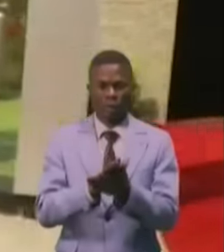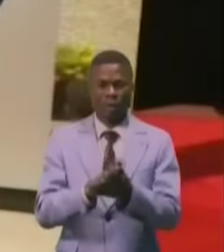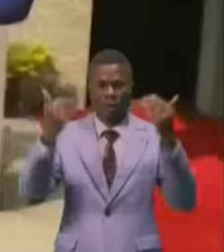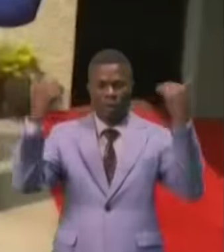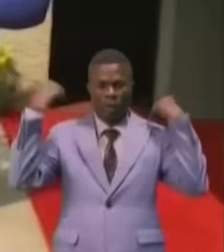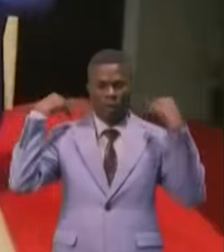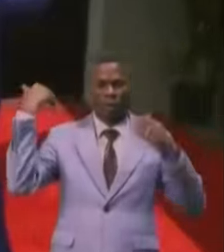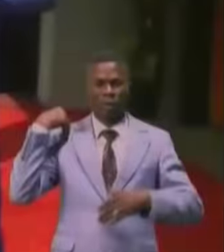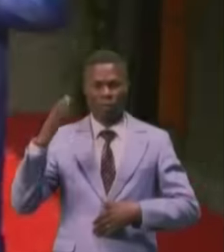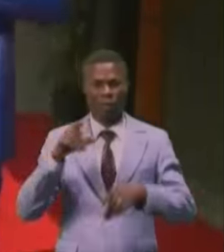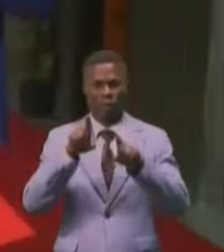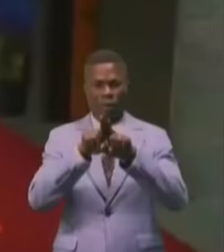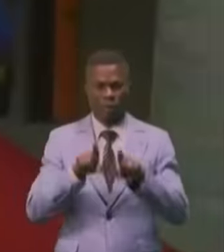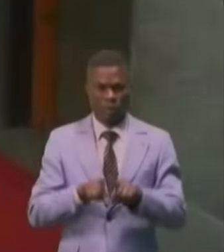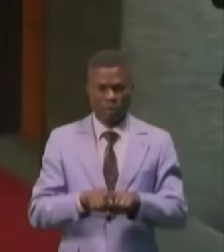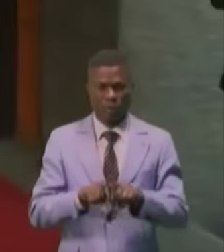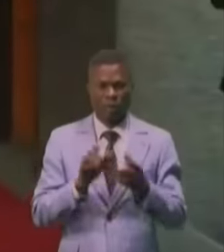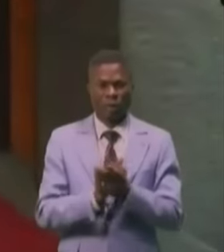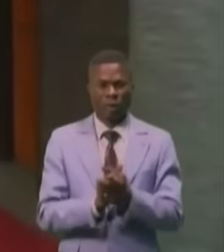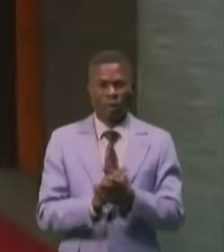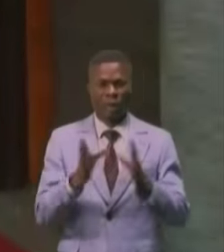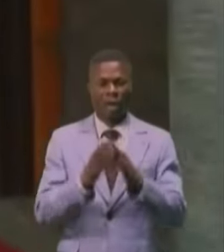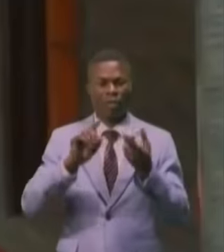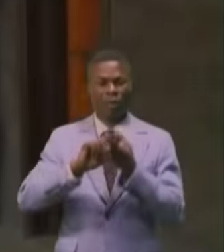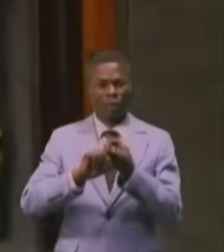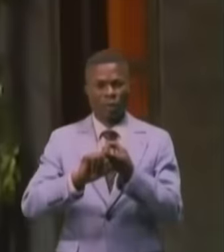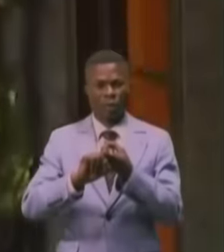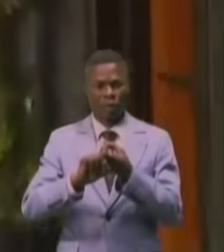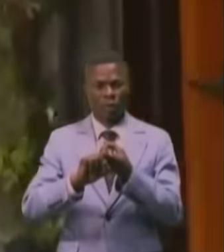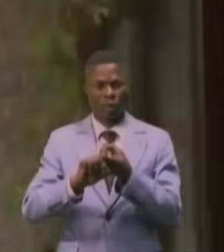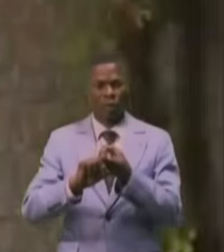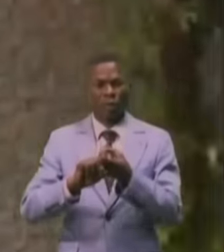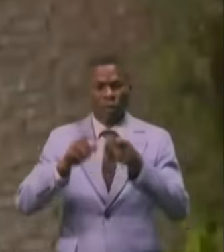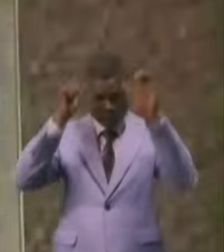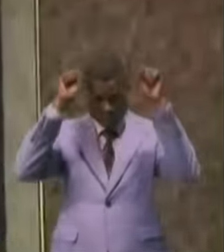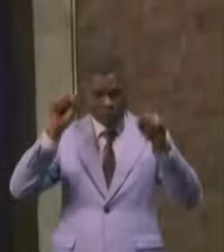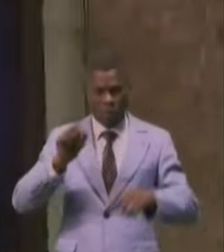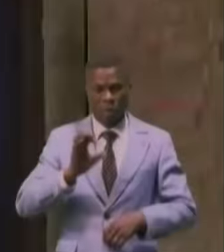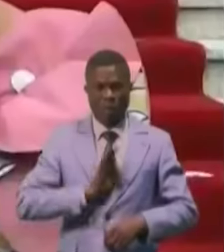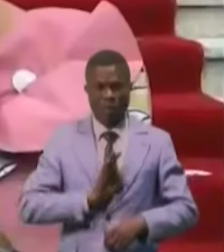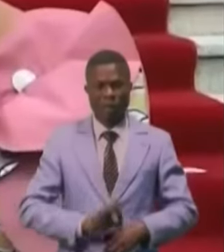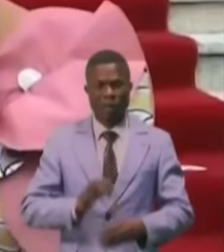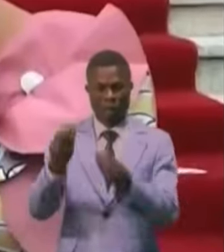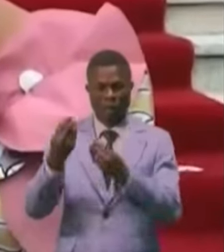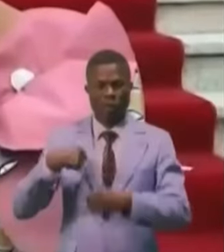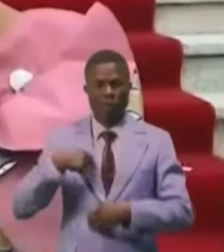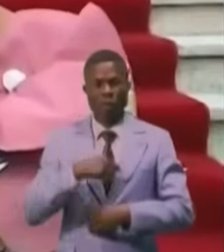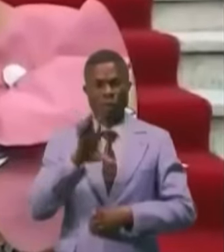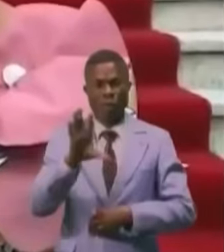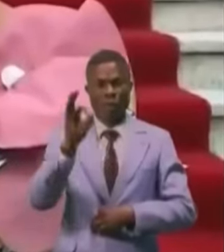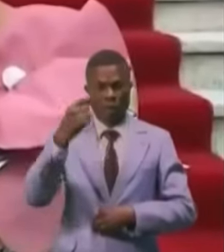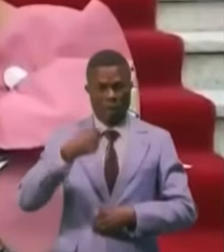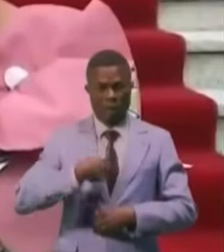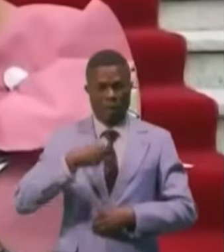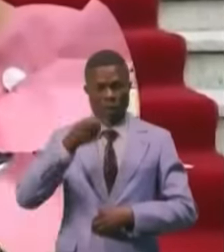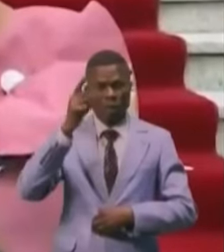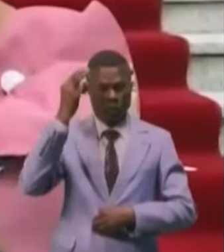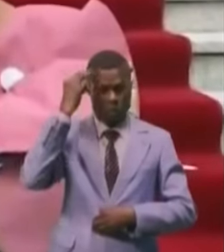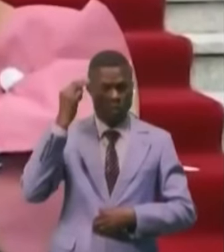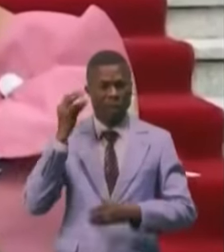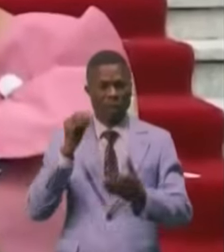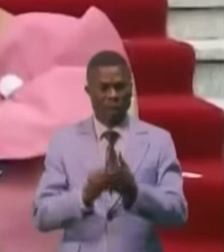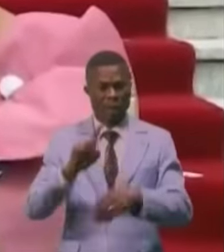l'État ainsi que par la confiance qu'il nous a octroyée en nous nommant. Mais en même temps, ça a été l'occasion de